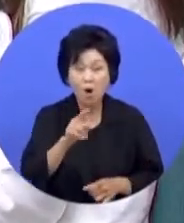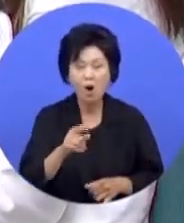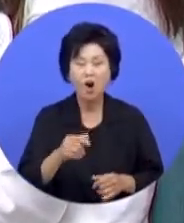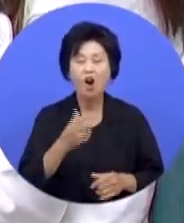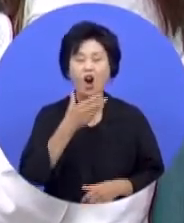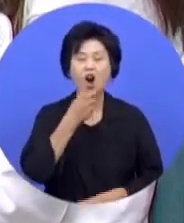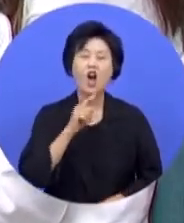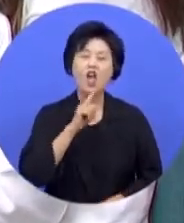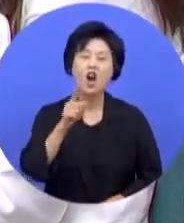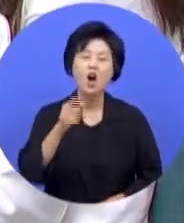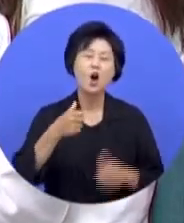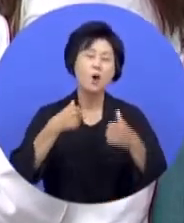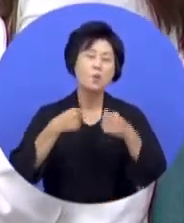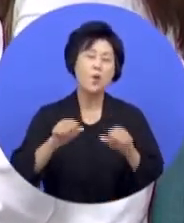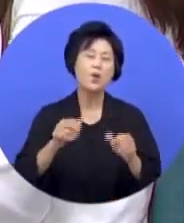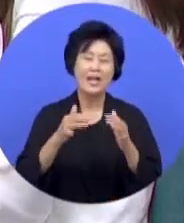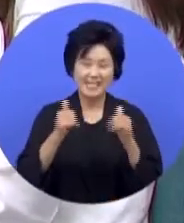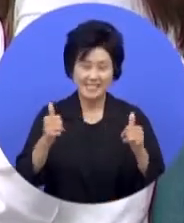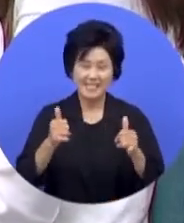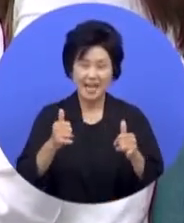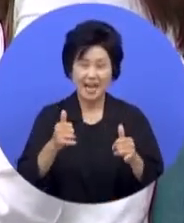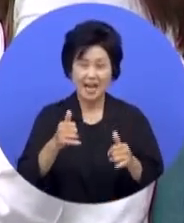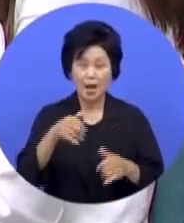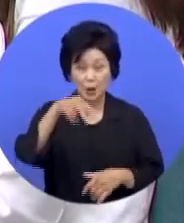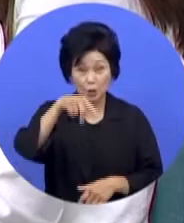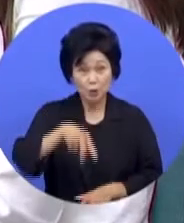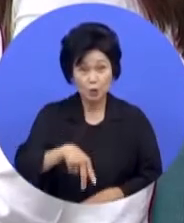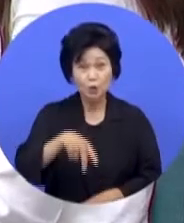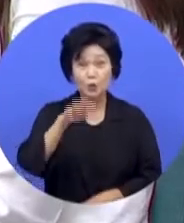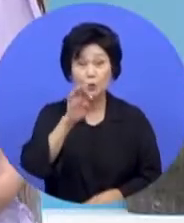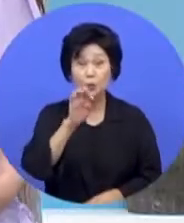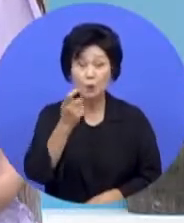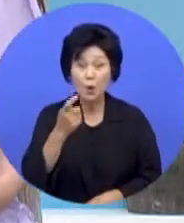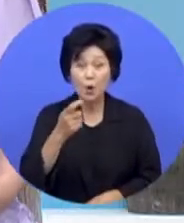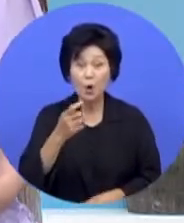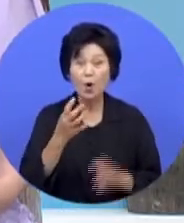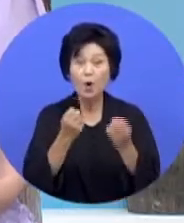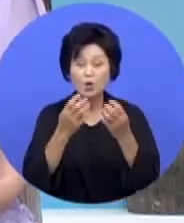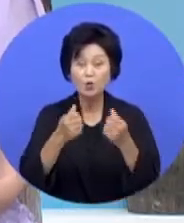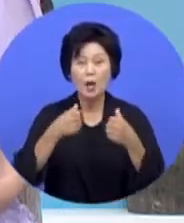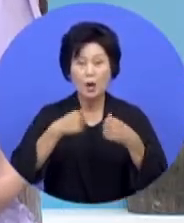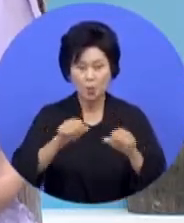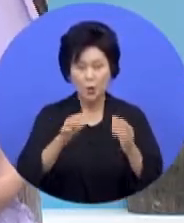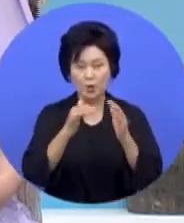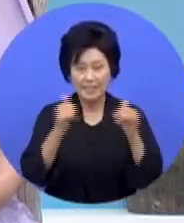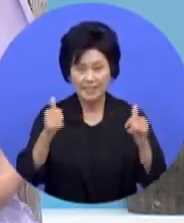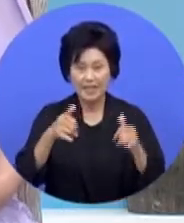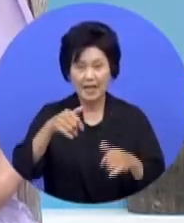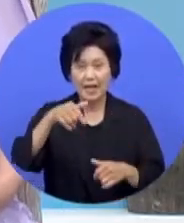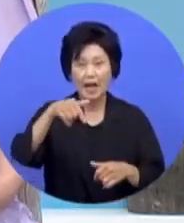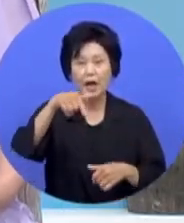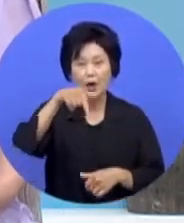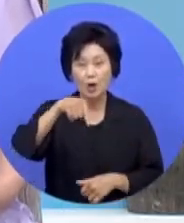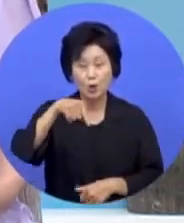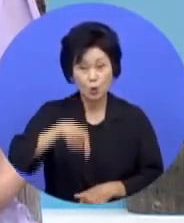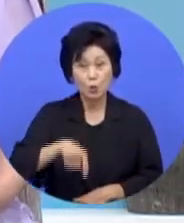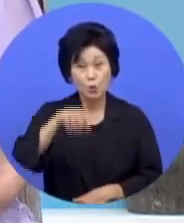수포자는 사람인데. 수학을 포기한 사람, 영포자는 영어를 포기한 사람. 네네네. 구포자도 있고 뭐 구포자, 국어 포기하신